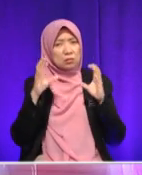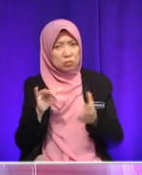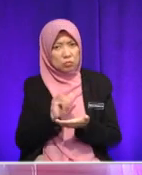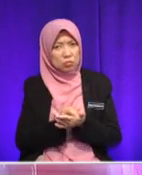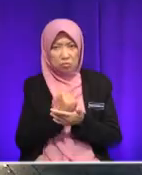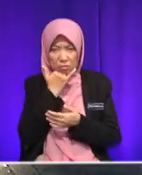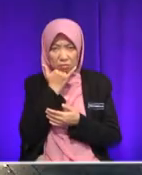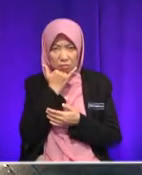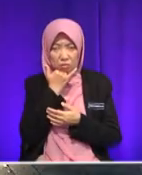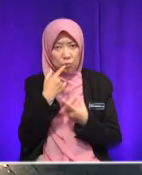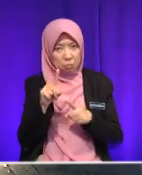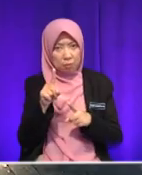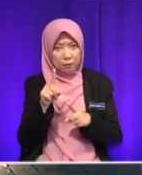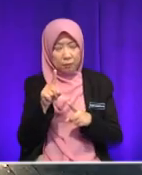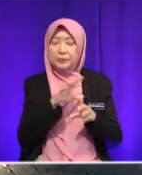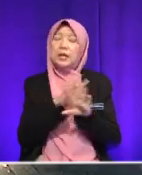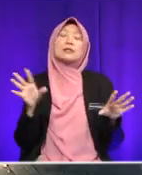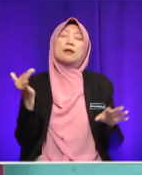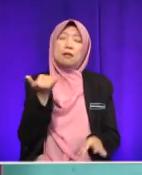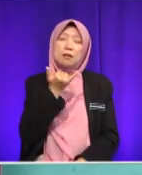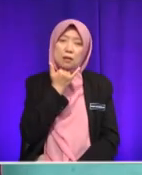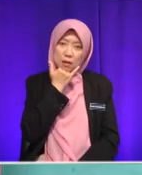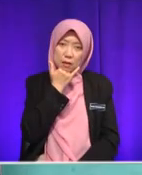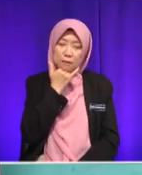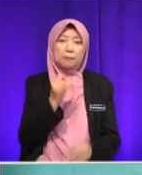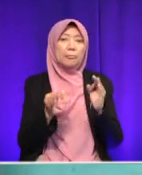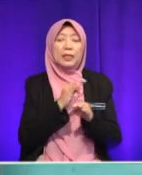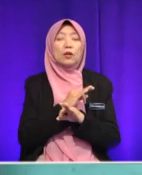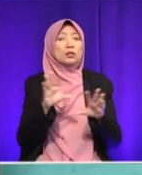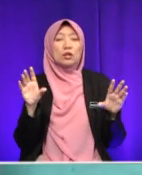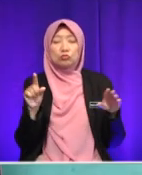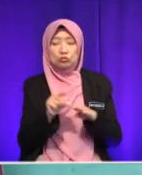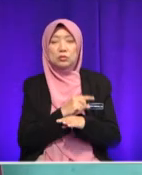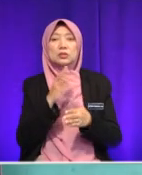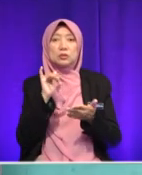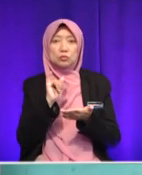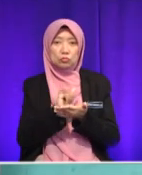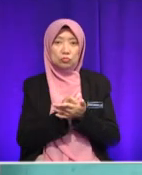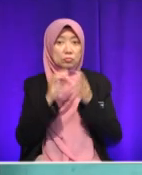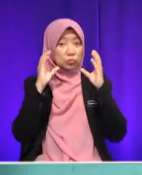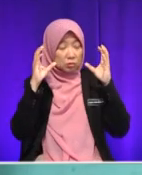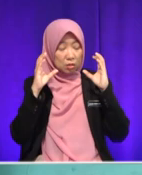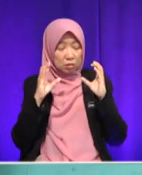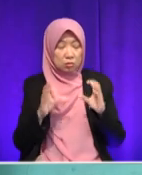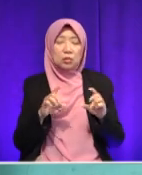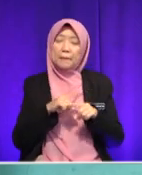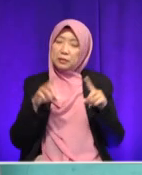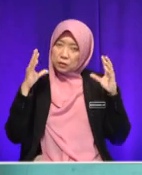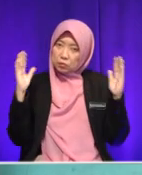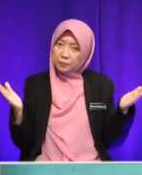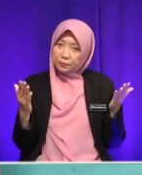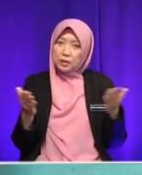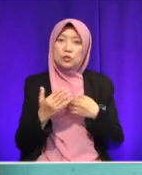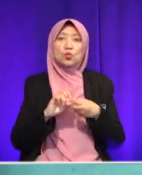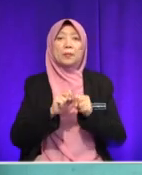Okey, sebenarnya tidak salah. Kalau tidak guna template, tidak salah. Tetapi cikgu sarankan anda guna template supaya